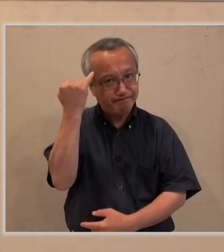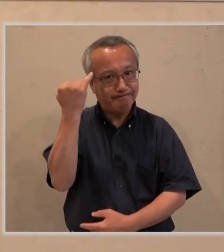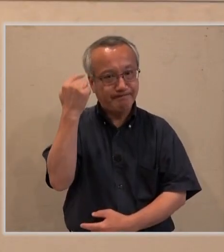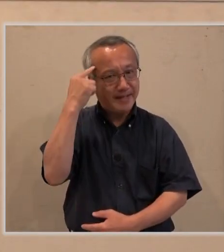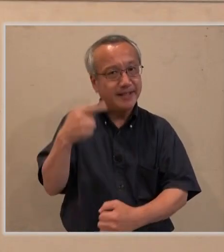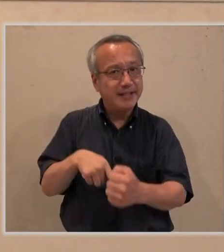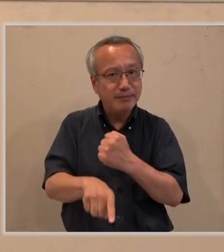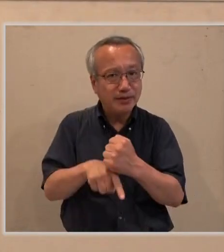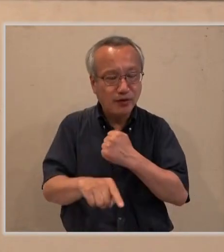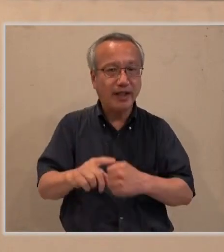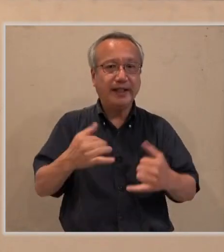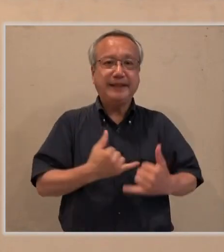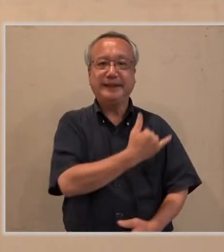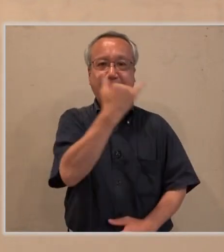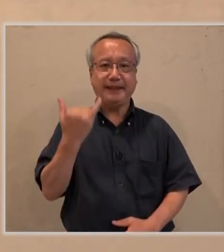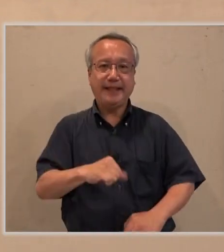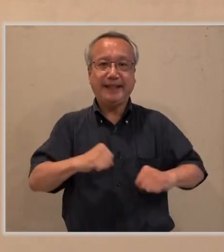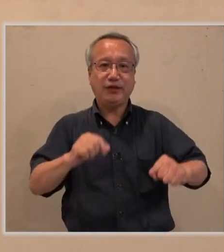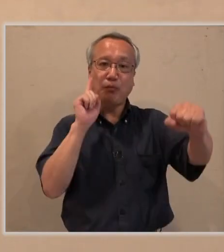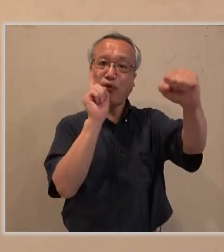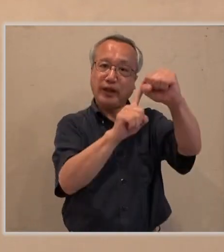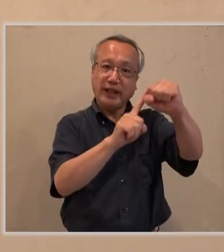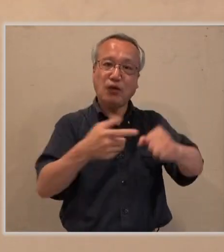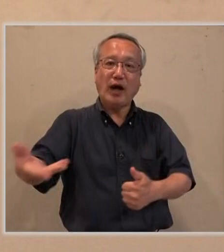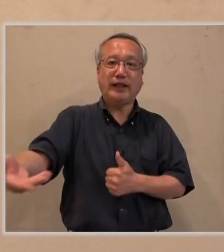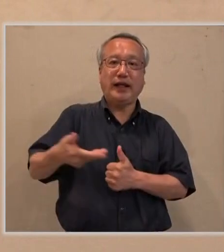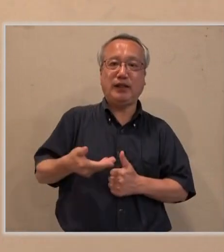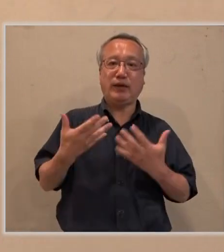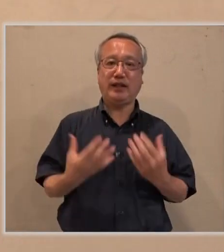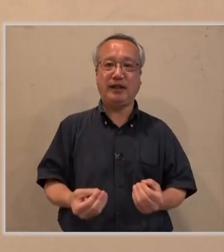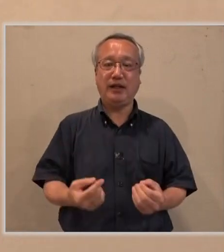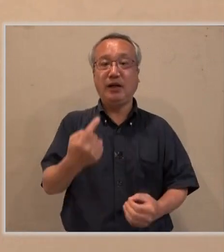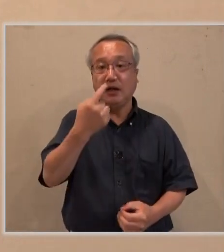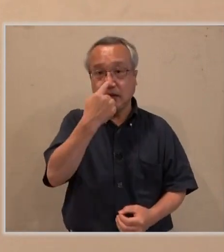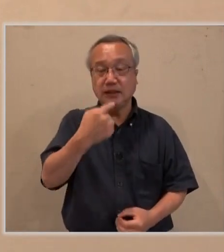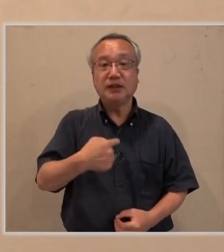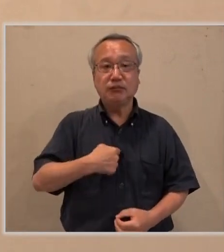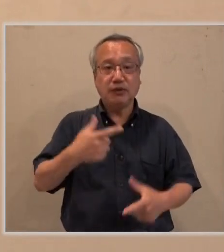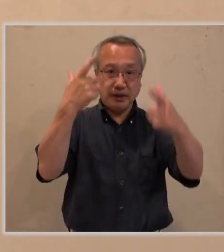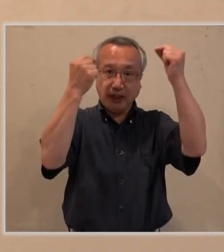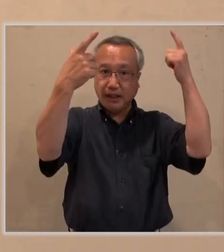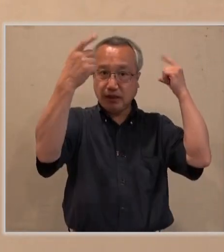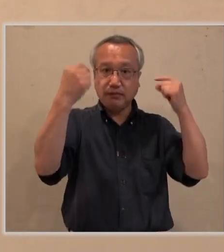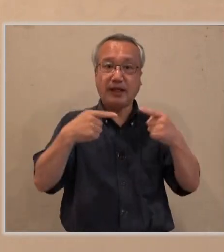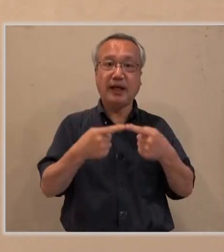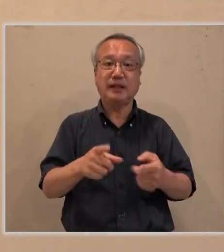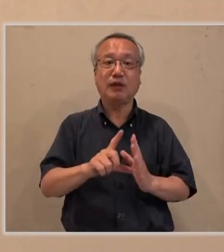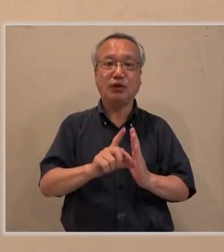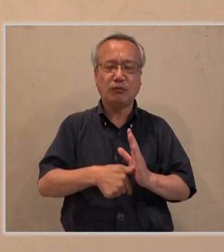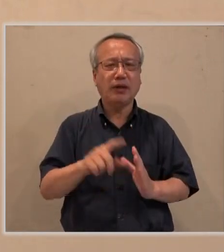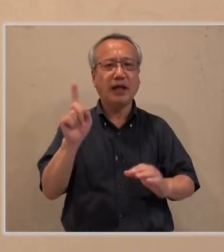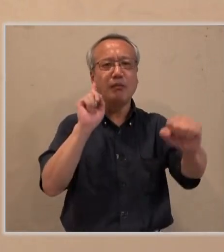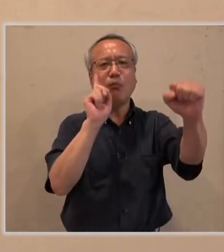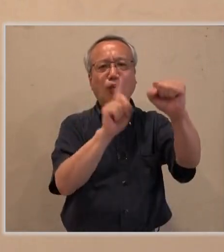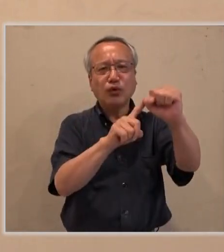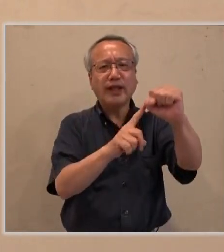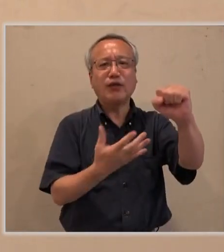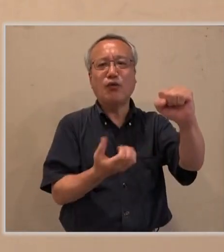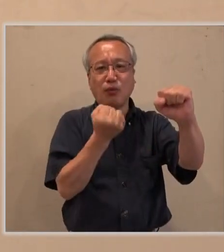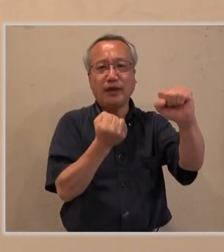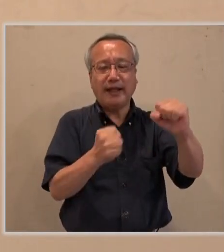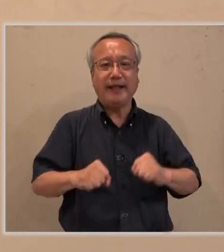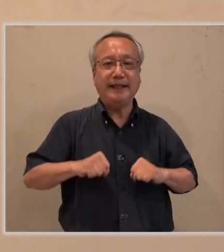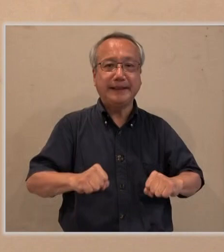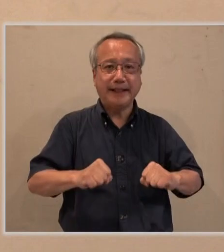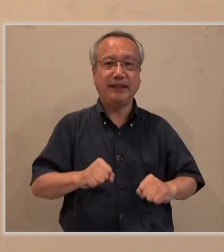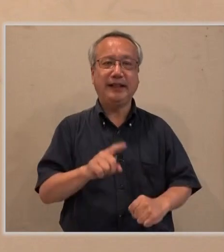生きる目的を与えてくれた、こういうことです。私自身、大学生になった時も、何かこう目的を持って生きていったり、